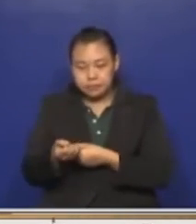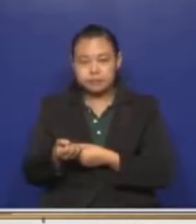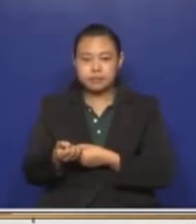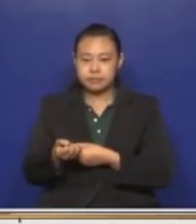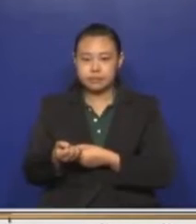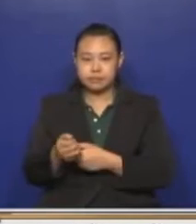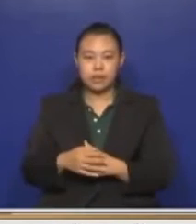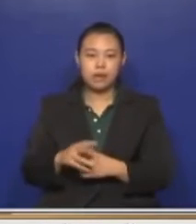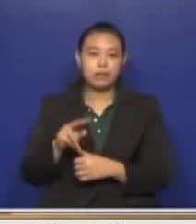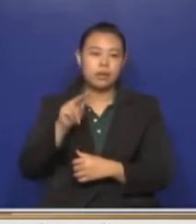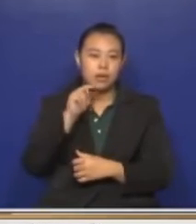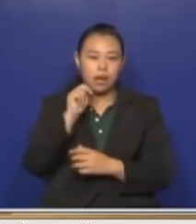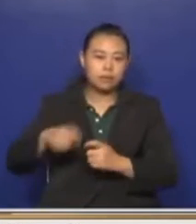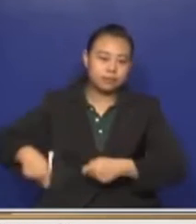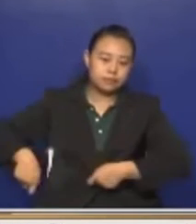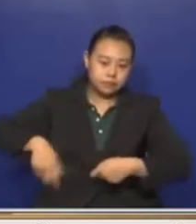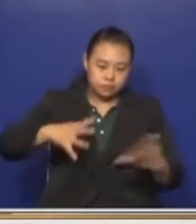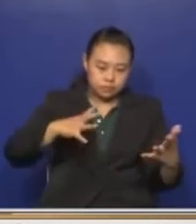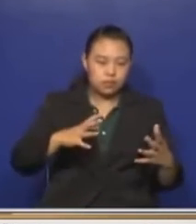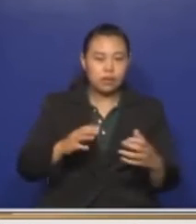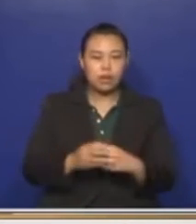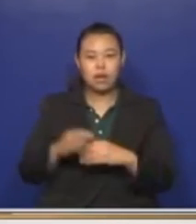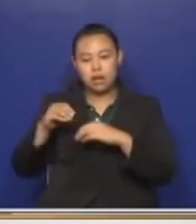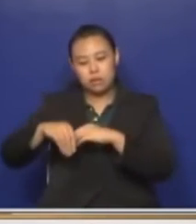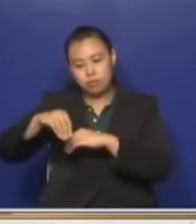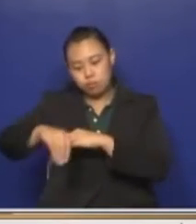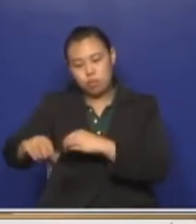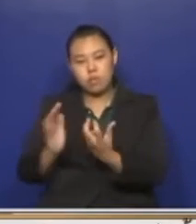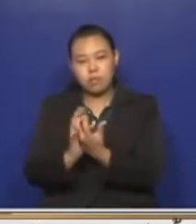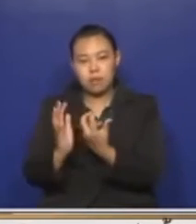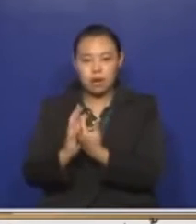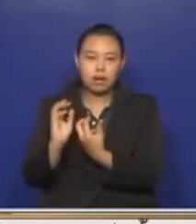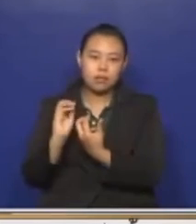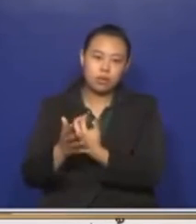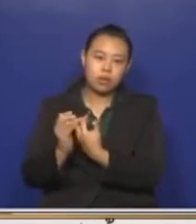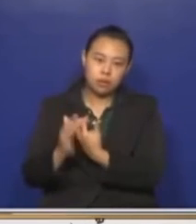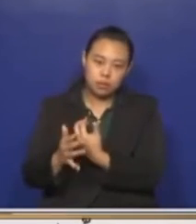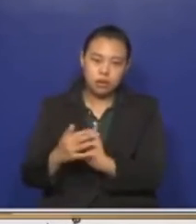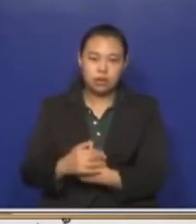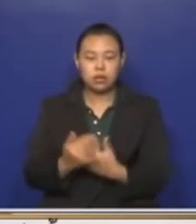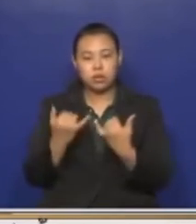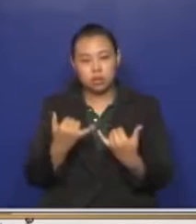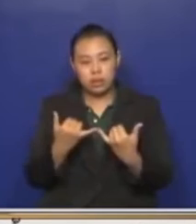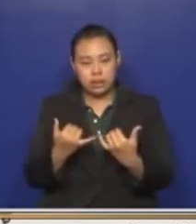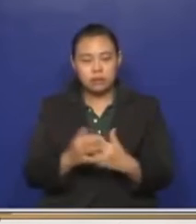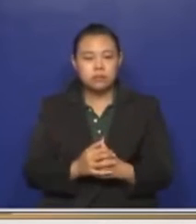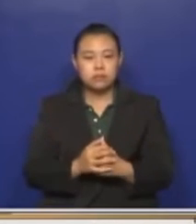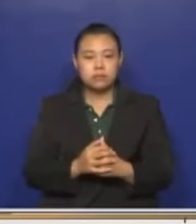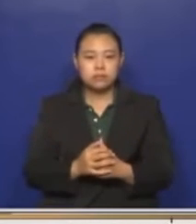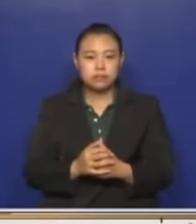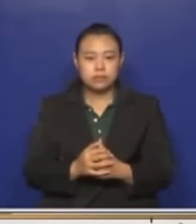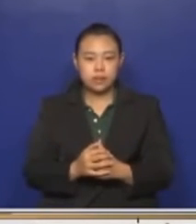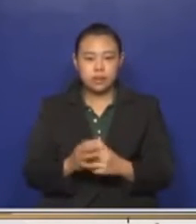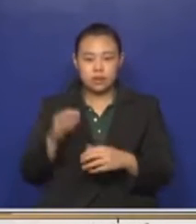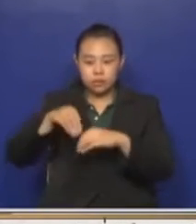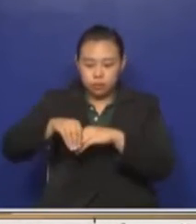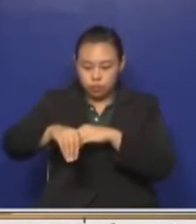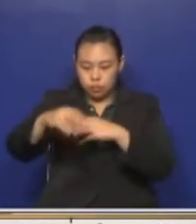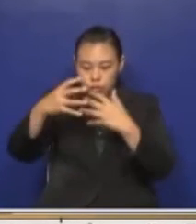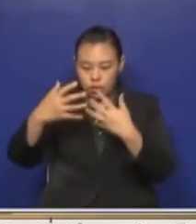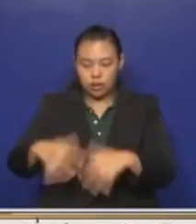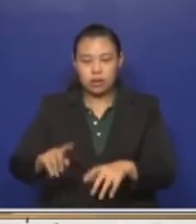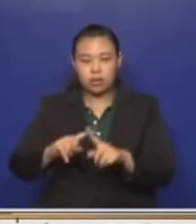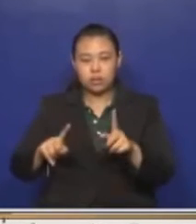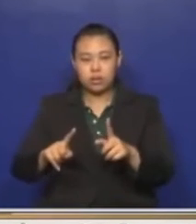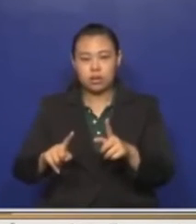การประมงพืชผลทางการด้านเกษตรเดี๋ยวนี้ลดน้อยลงเนื่องจากน้ำในแหล่งน้